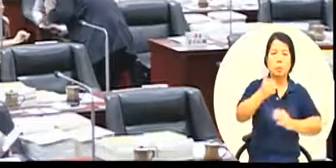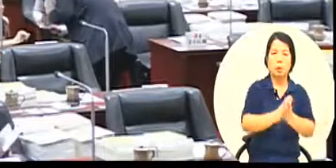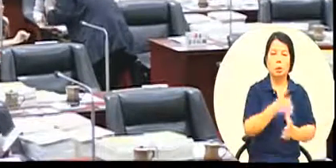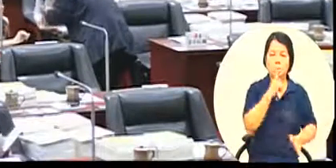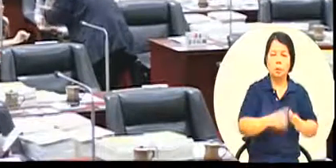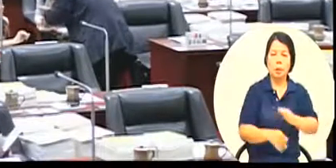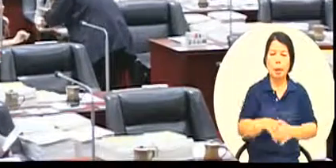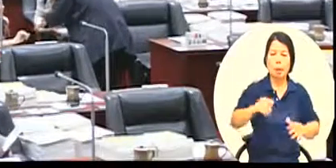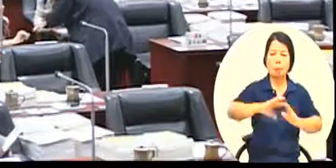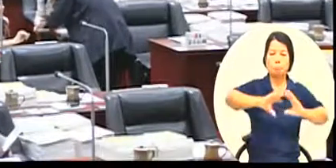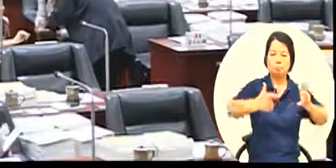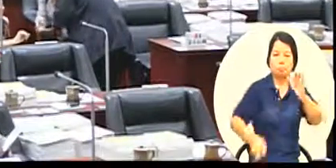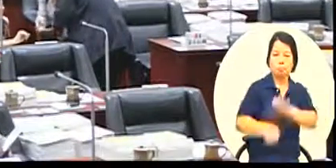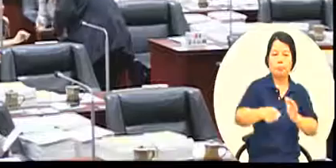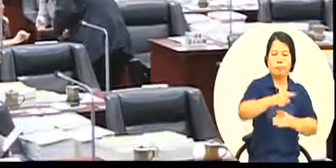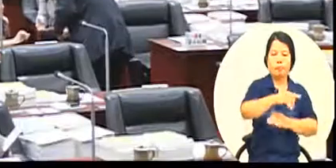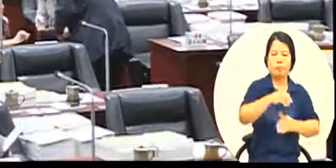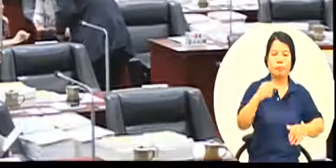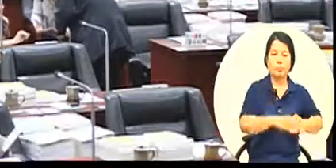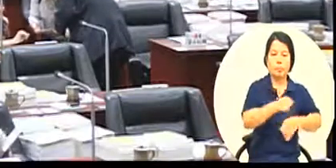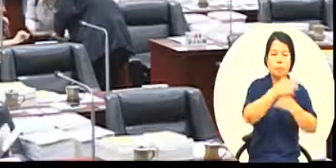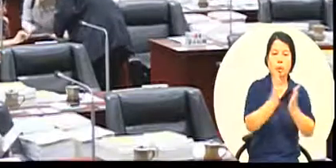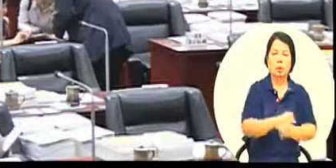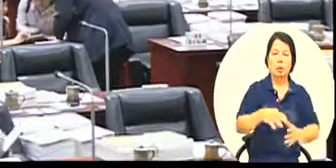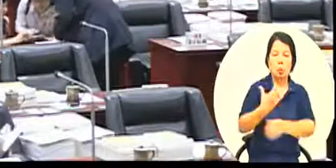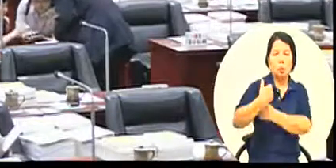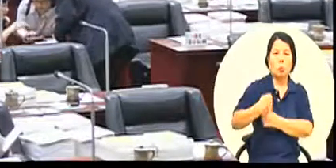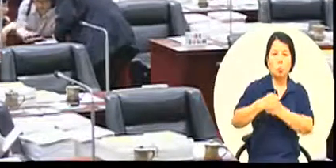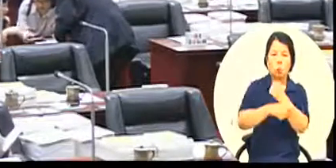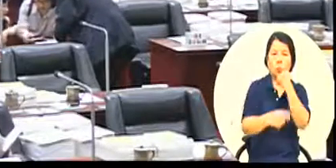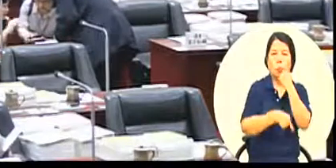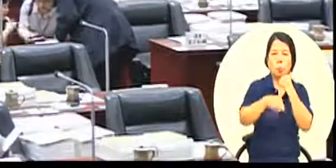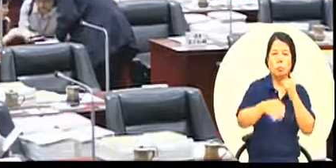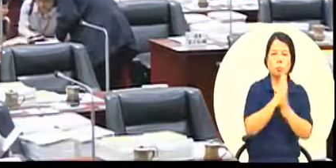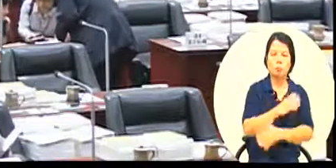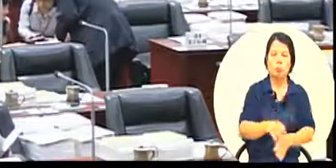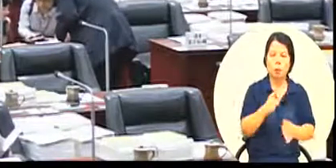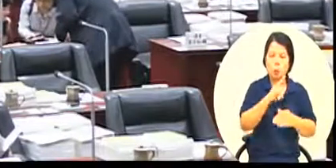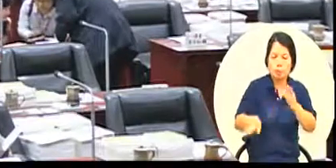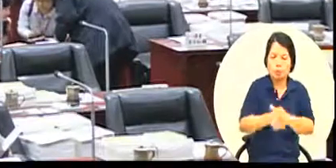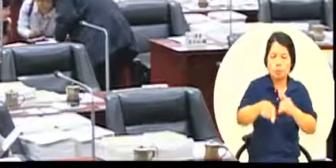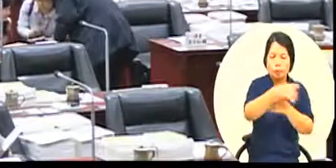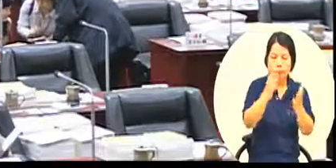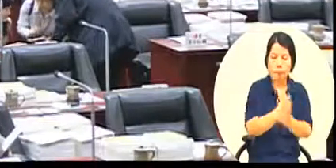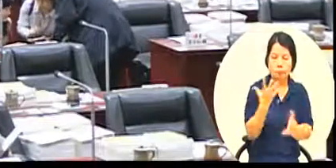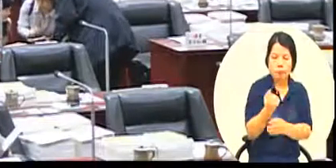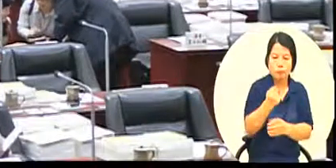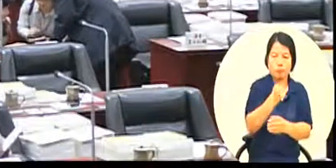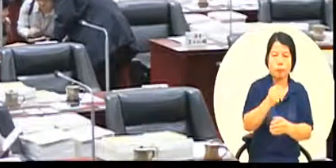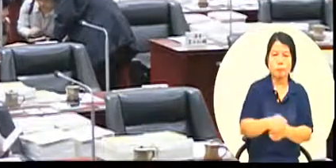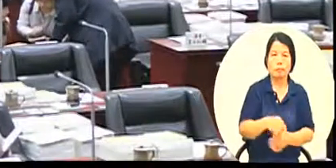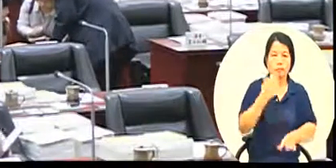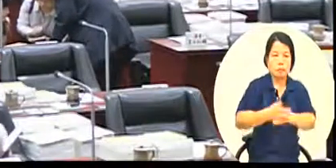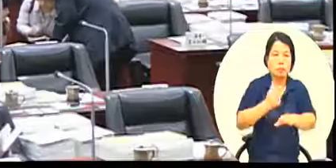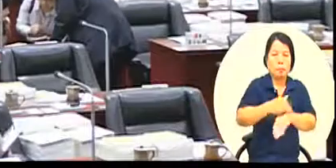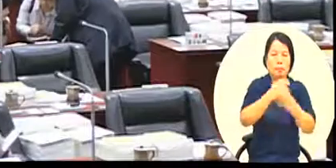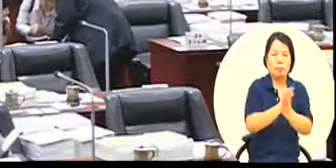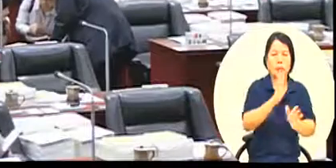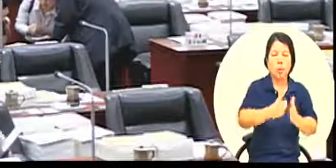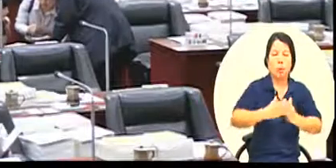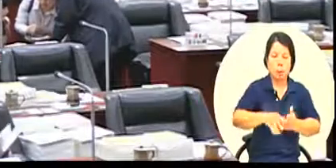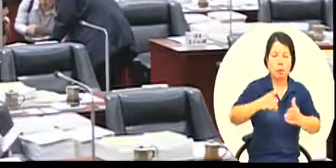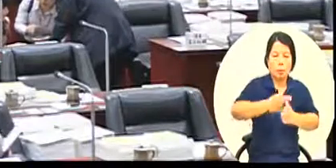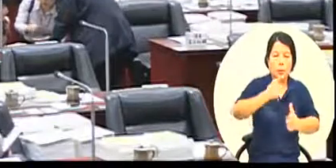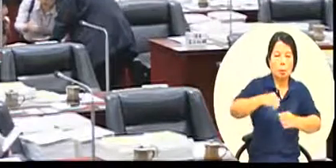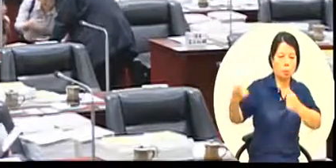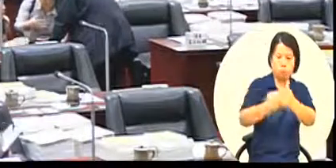罪，法院是军事法庭，适用的法律是惩治叛乱条例，统治者的手段是未报先正，暴